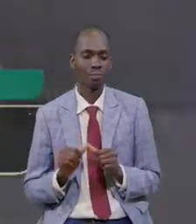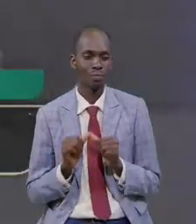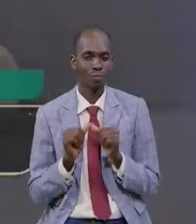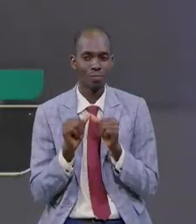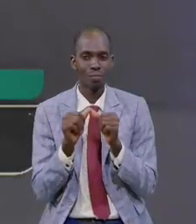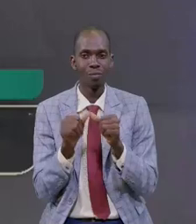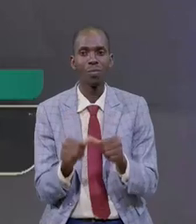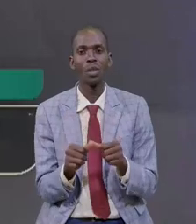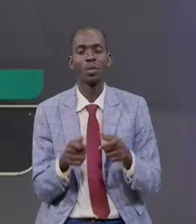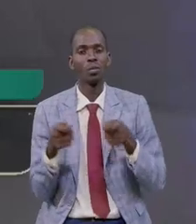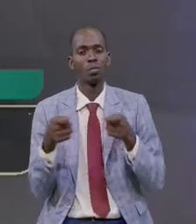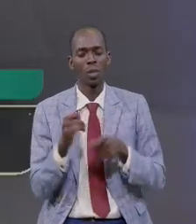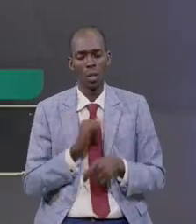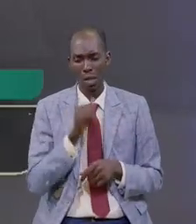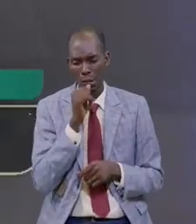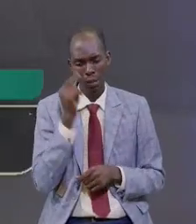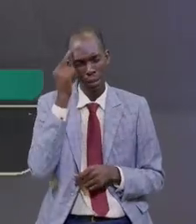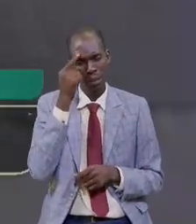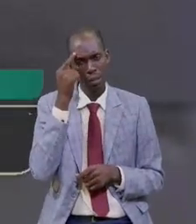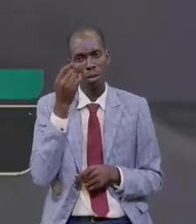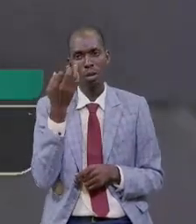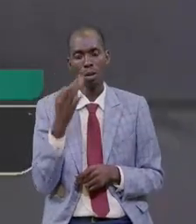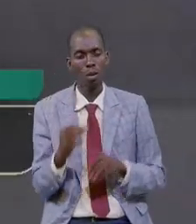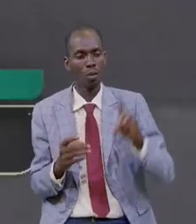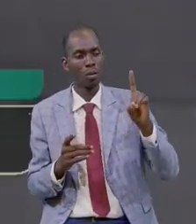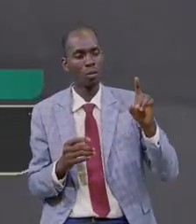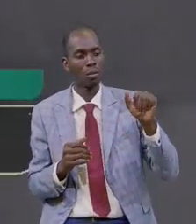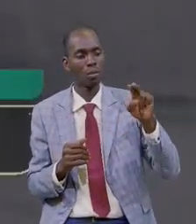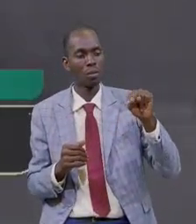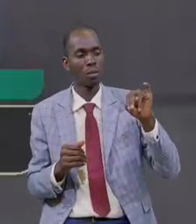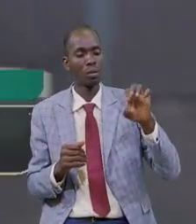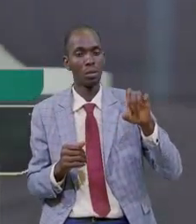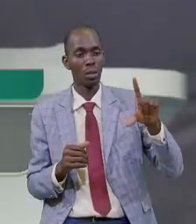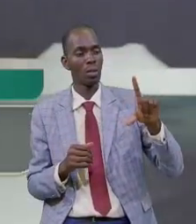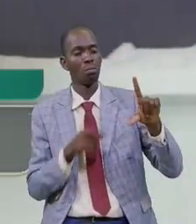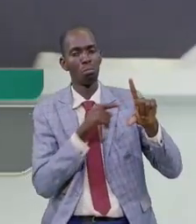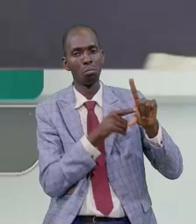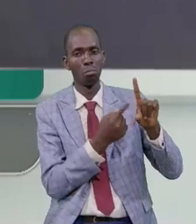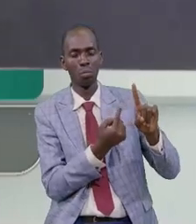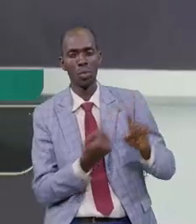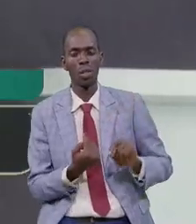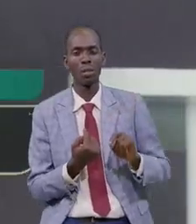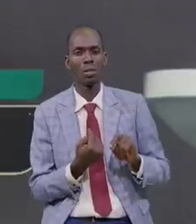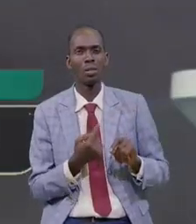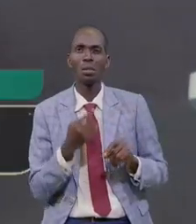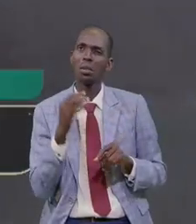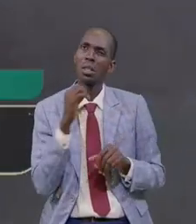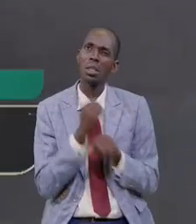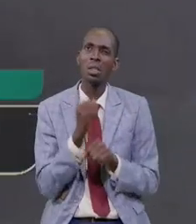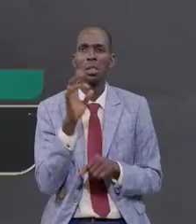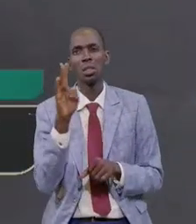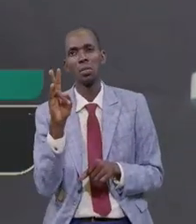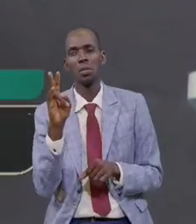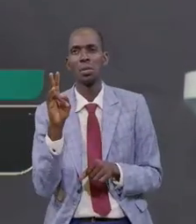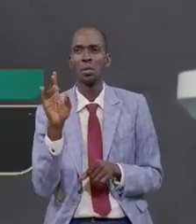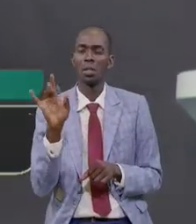la domination perpétuelle pensz à Daniel Daniel est venu à l'âge de 17 ans 18